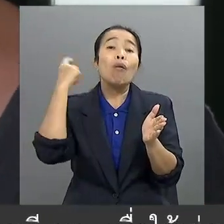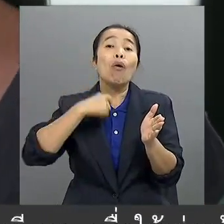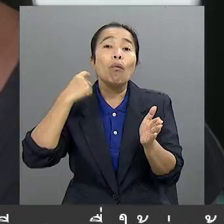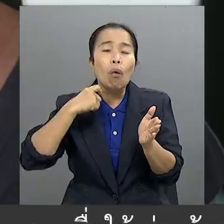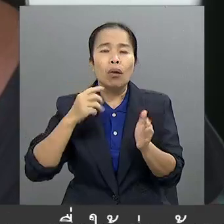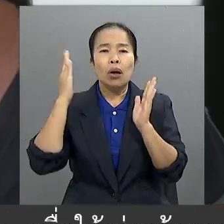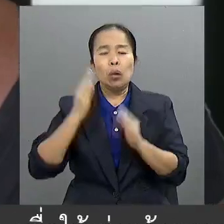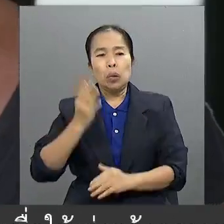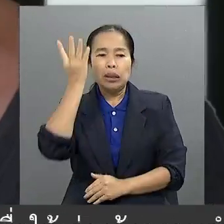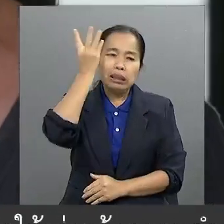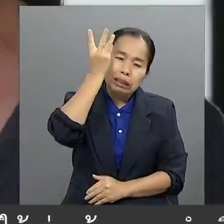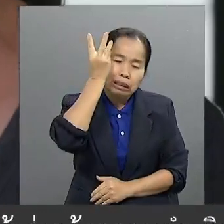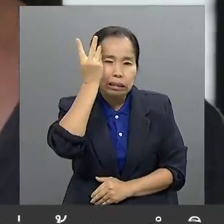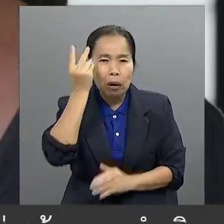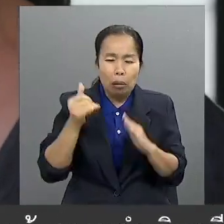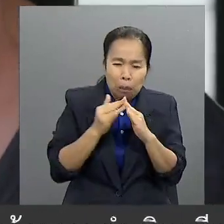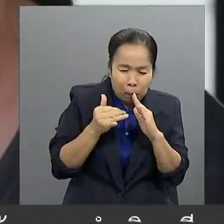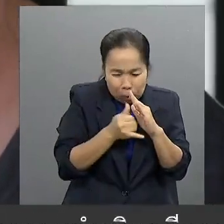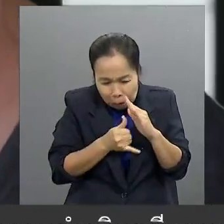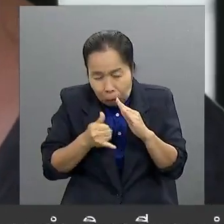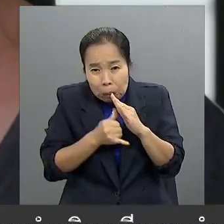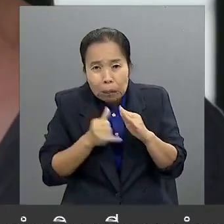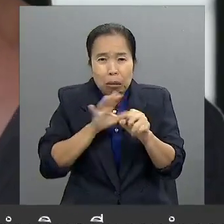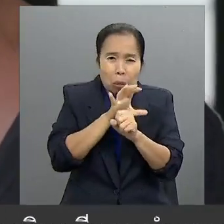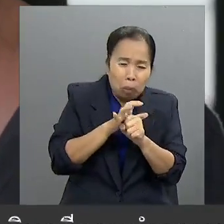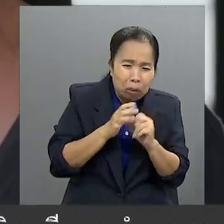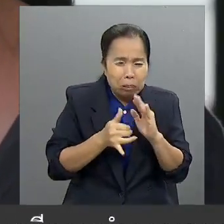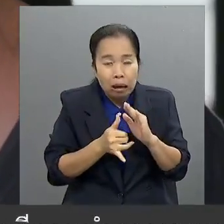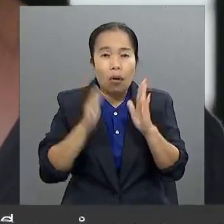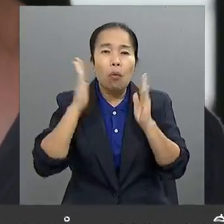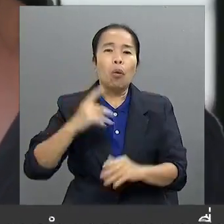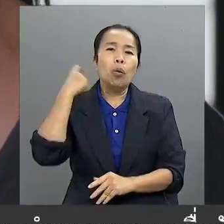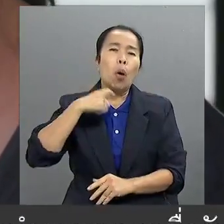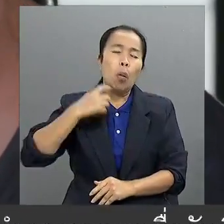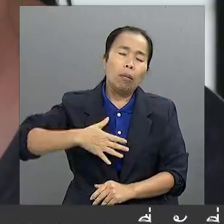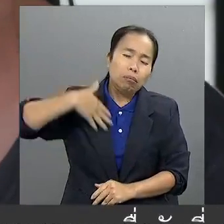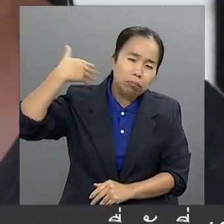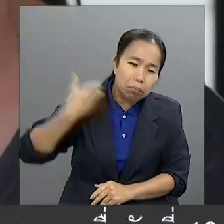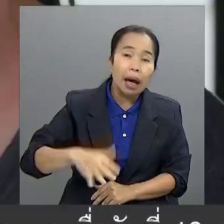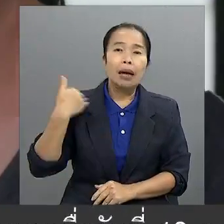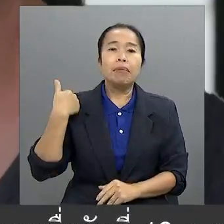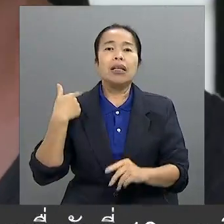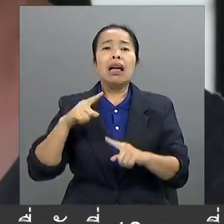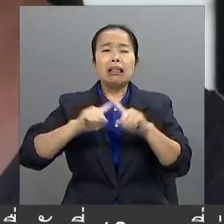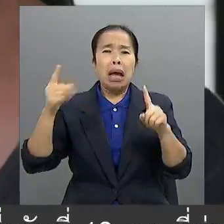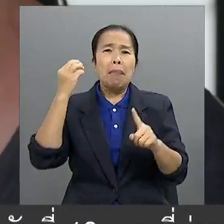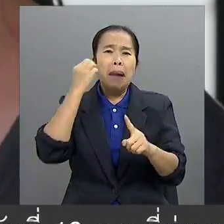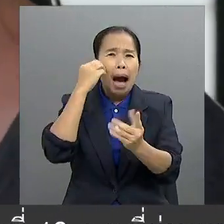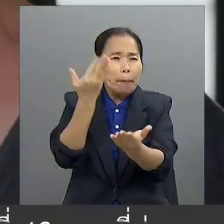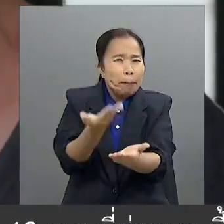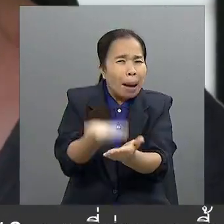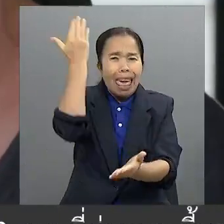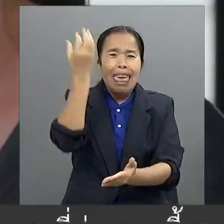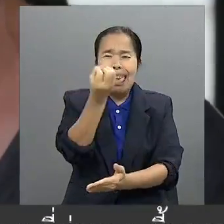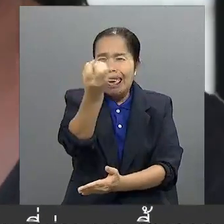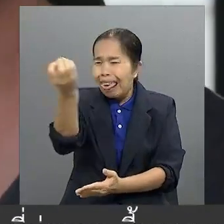แล้วในแง่ของสถานการณ์ของฮ่องกงเองความมั่นคงในพื้นที่ของเขาเองก็ค่อนข้างมีประเด็นนะคะเพรา